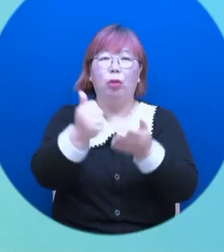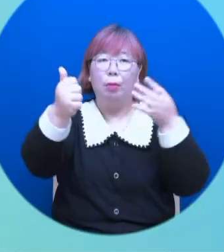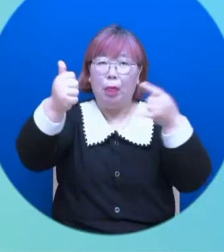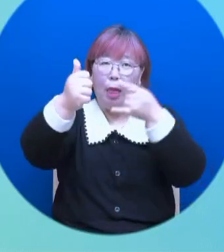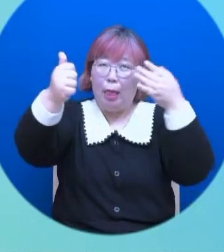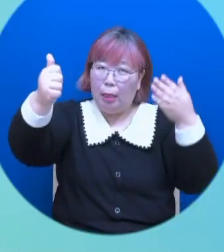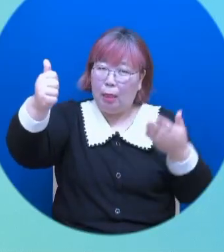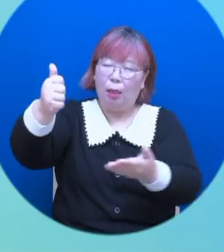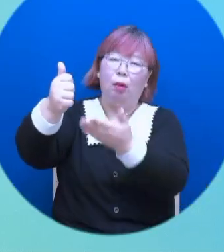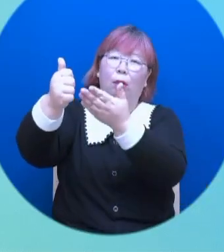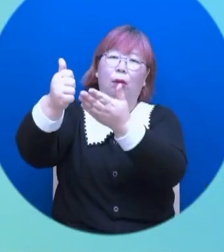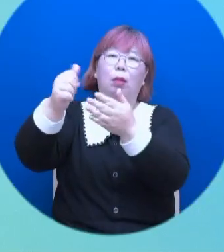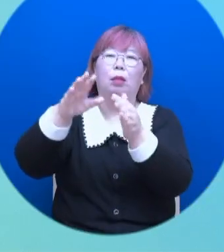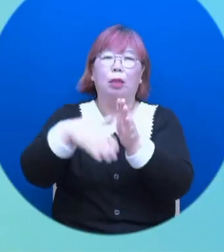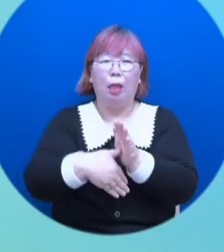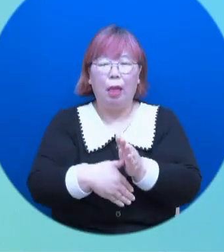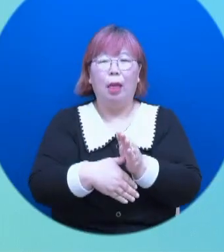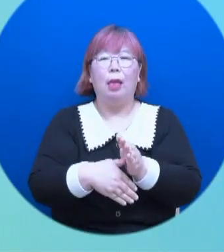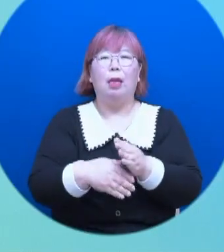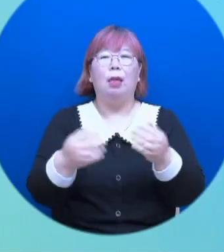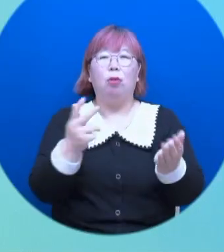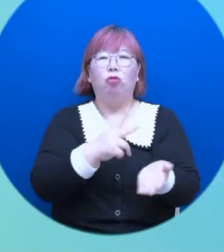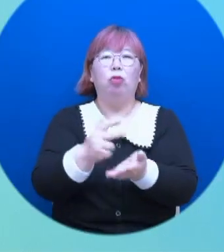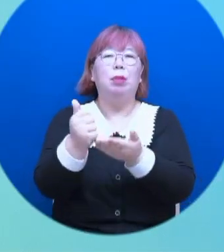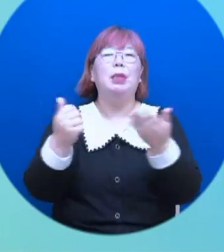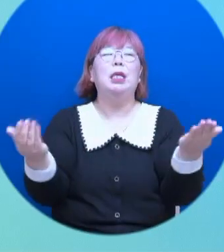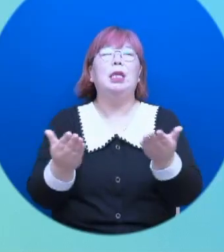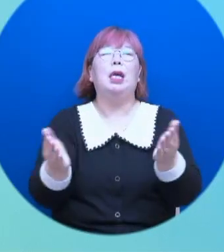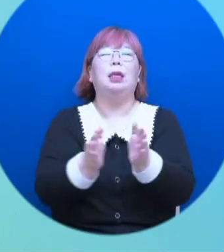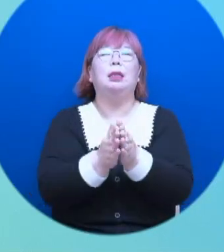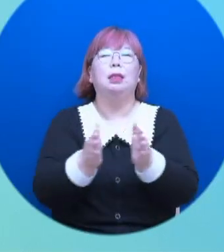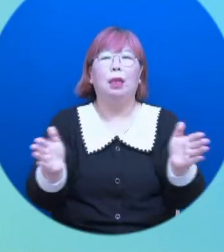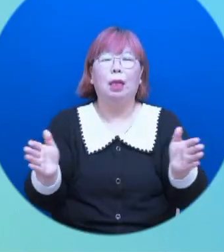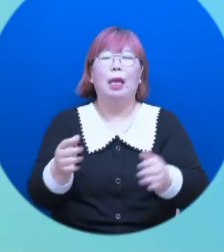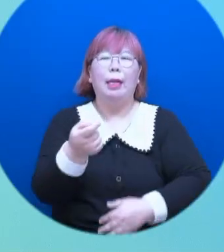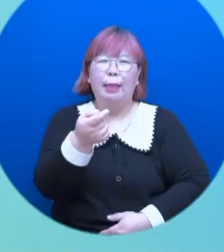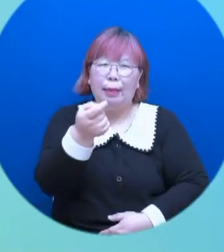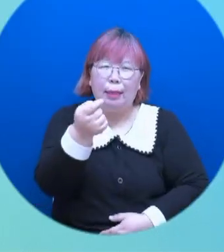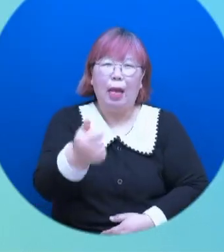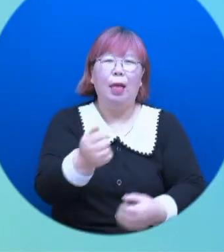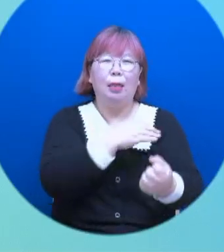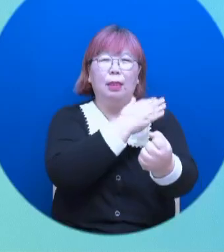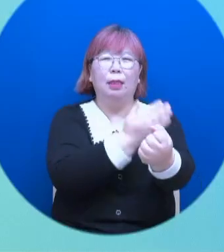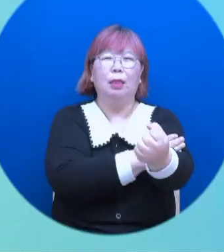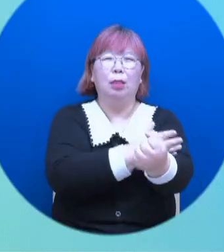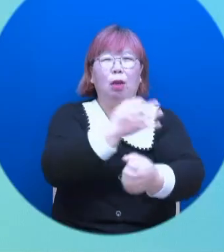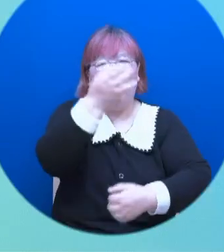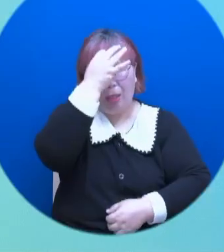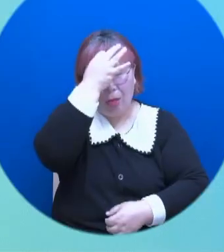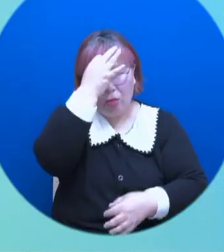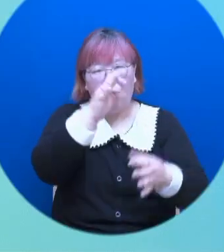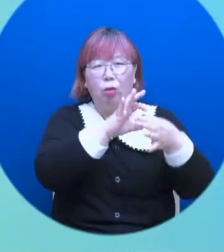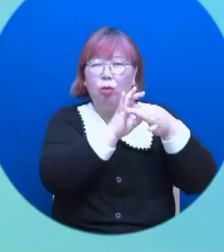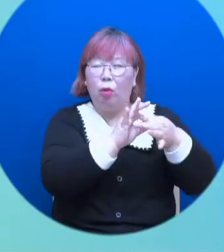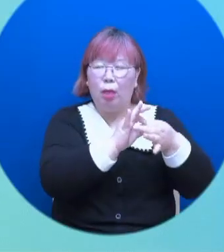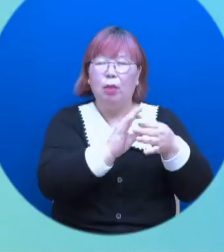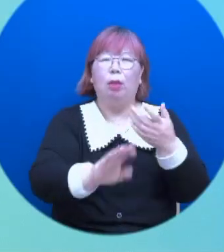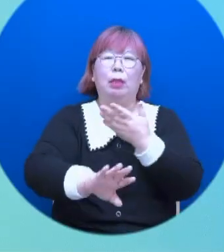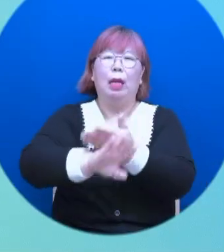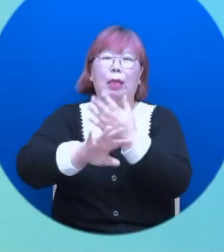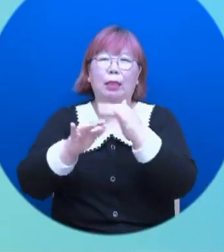그 은사를 통해서 일하기 시작합니다. 그 작은 은사를 통해서 다른 사람들의